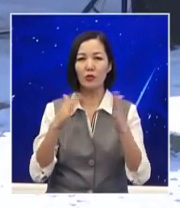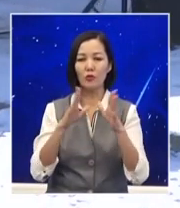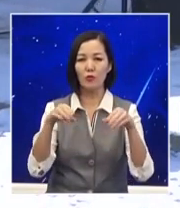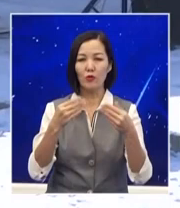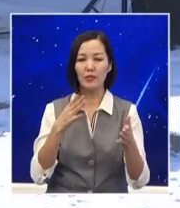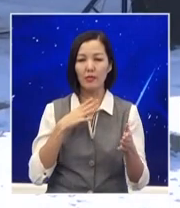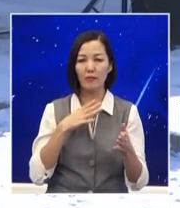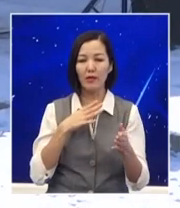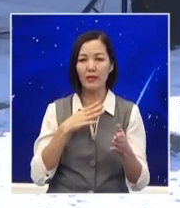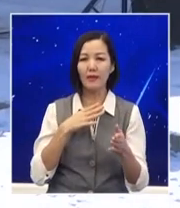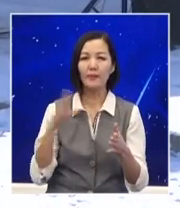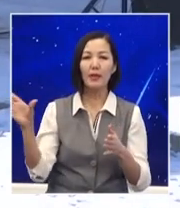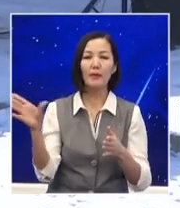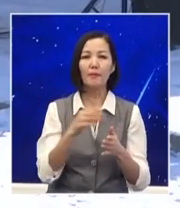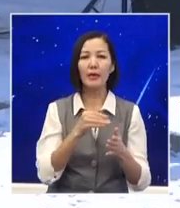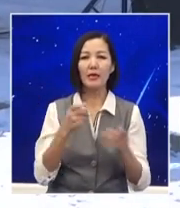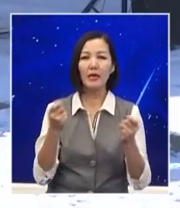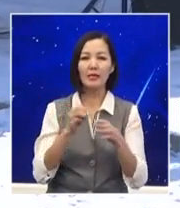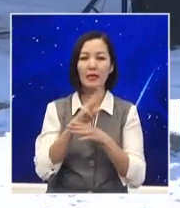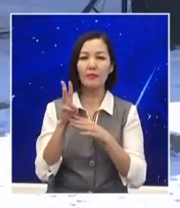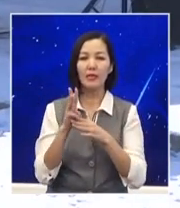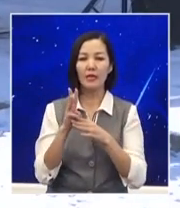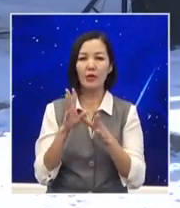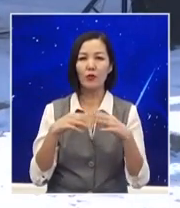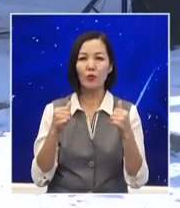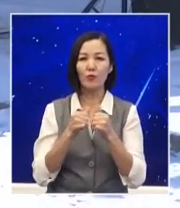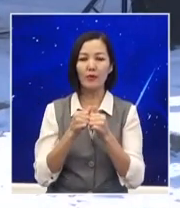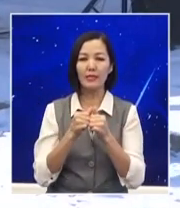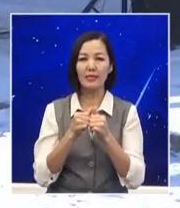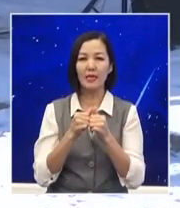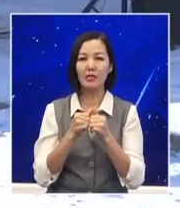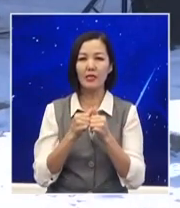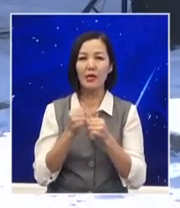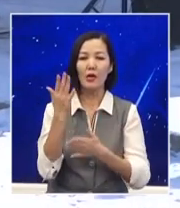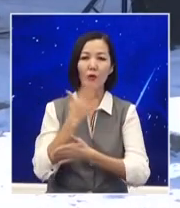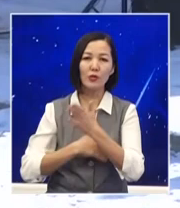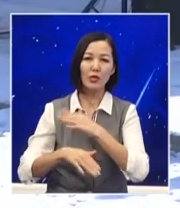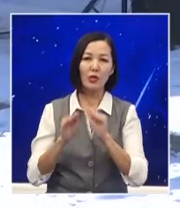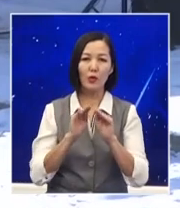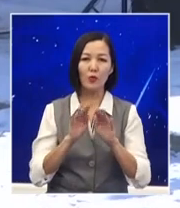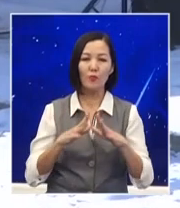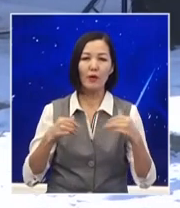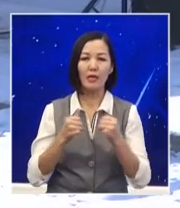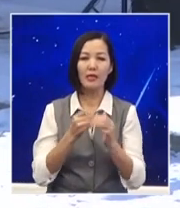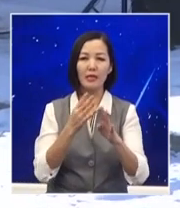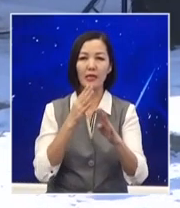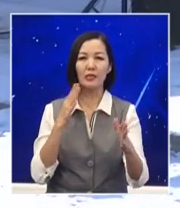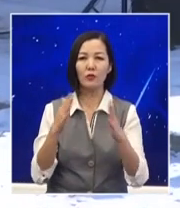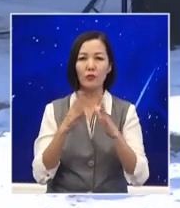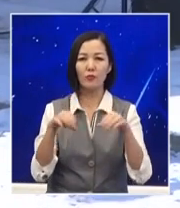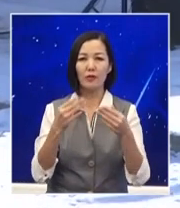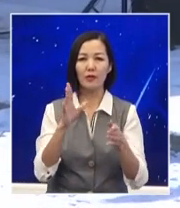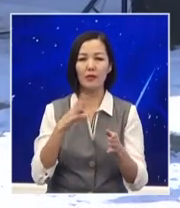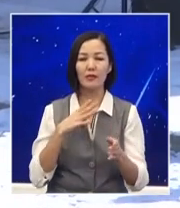қолданысқа берілді. Олардың барлығы аз қамтылған көп балалы, мүмкіндігі шектеулі жандар мен кезекте тұрған азаматтарға табыс